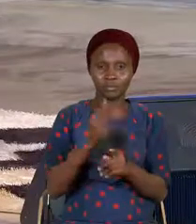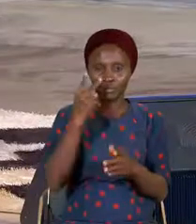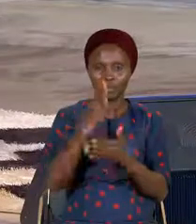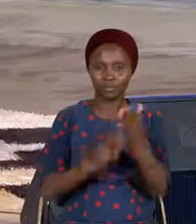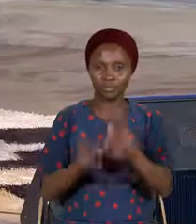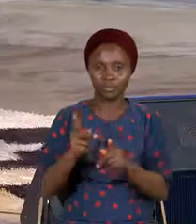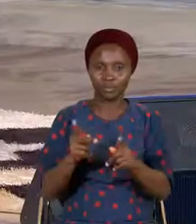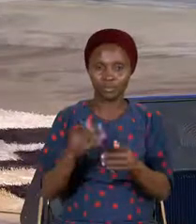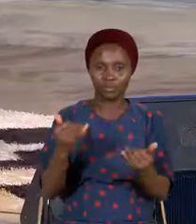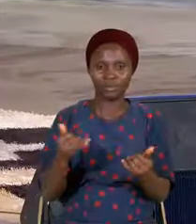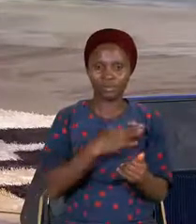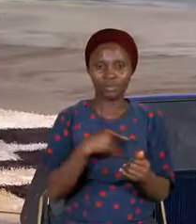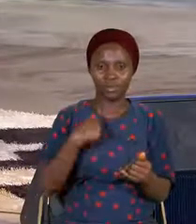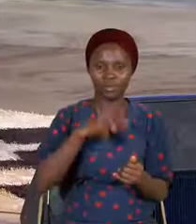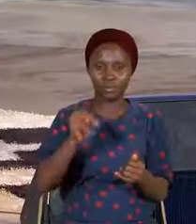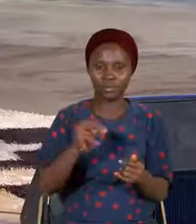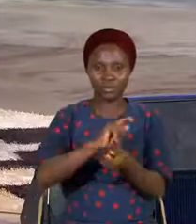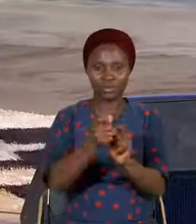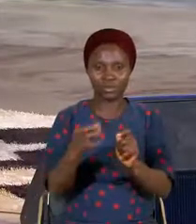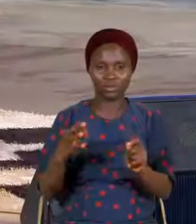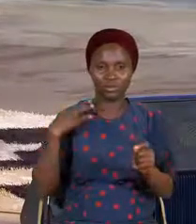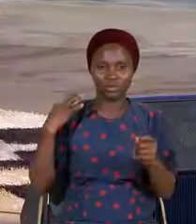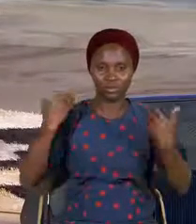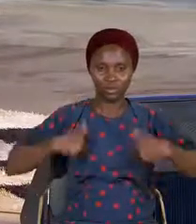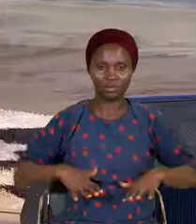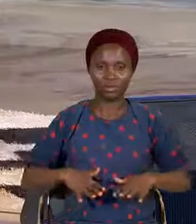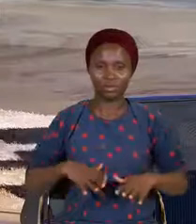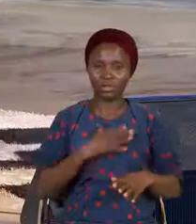juste de recevoir quelques étrangers. Nous avons besoin de